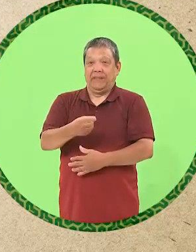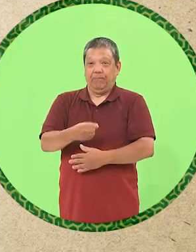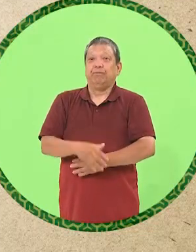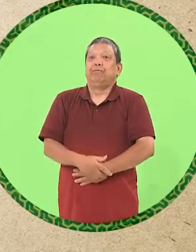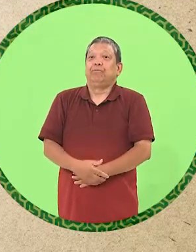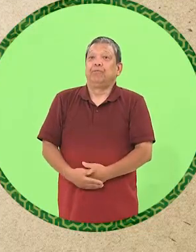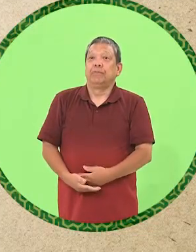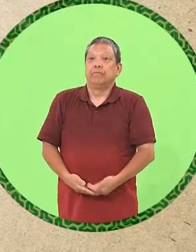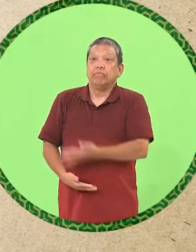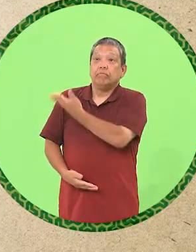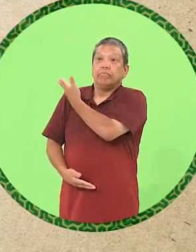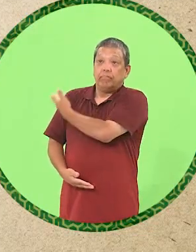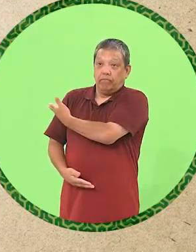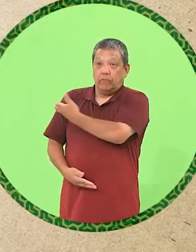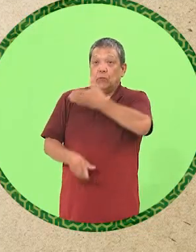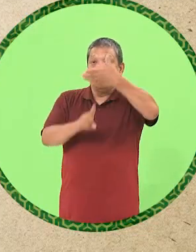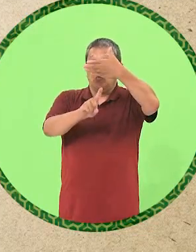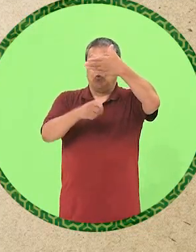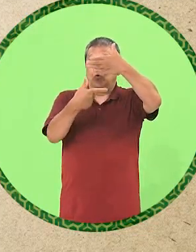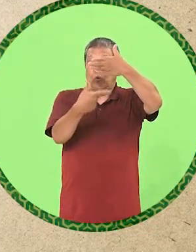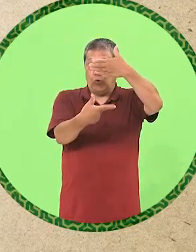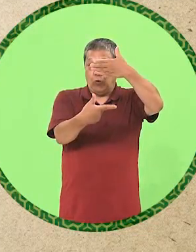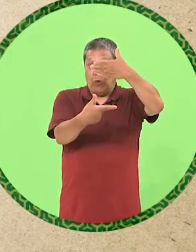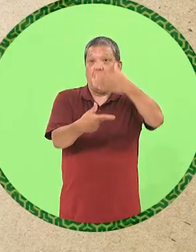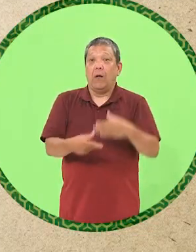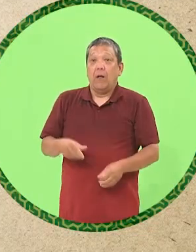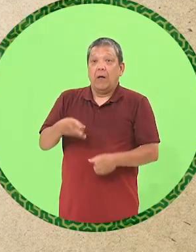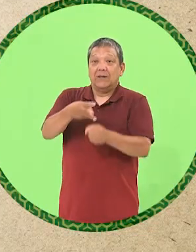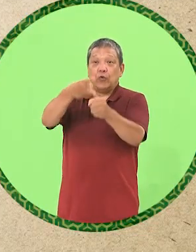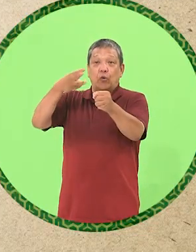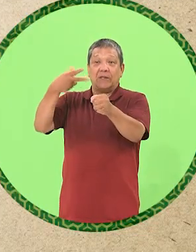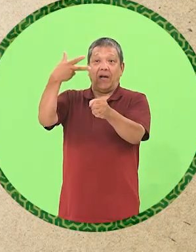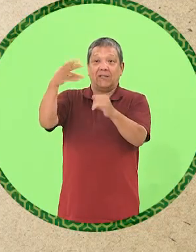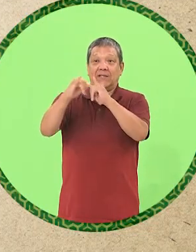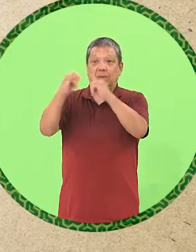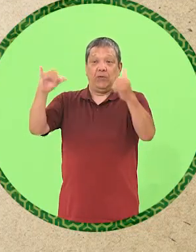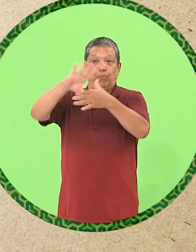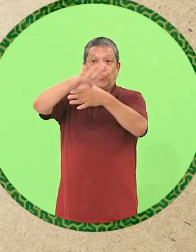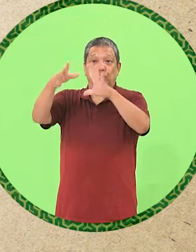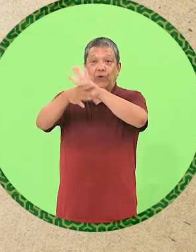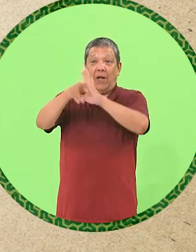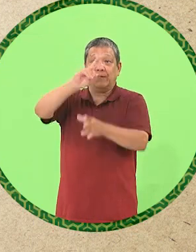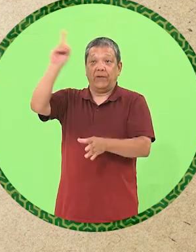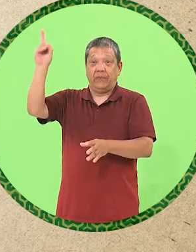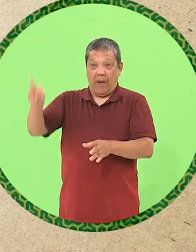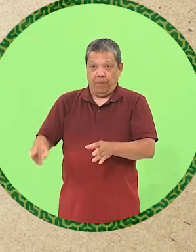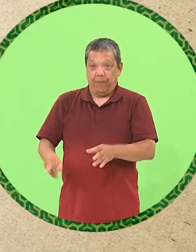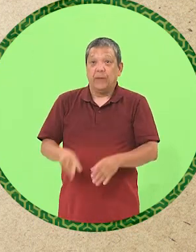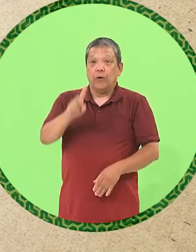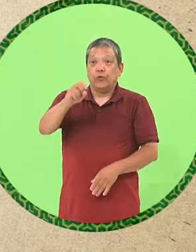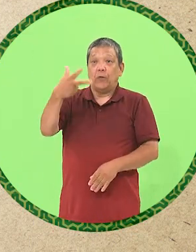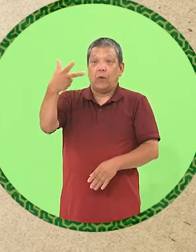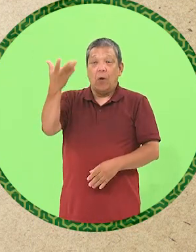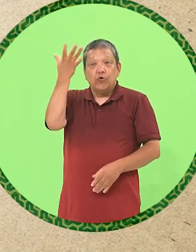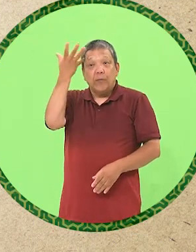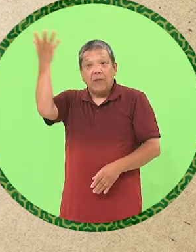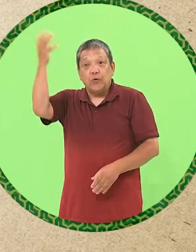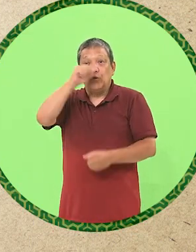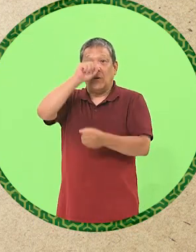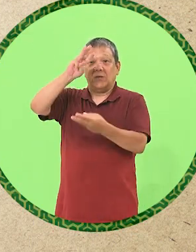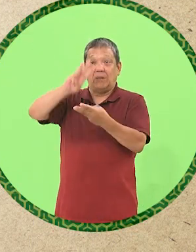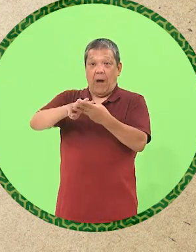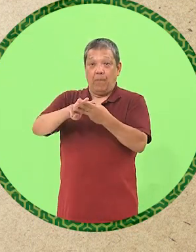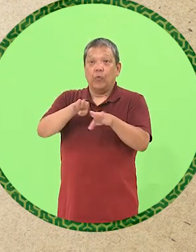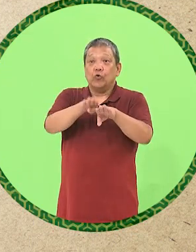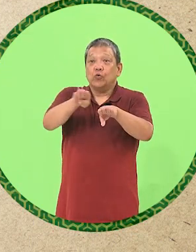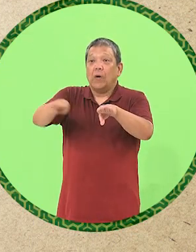利元就フェスは9月16日は安芸高田市民文化センター、17日は夢タ